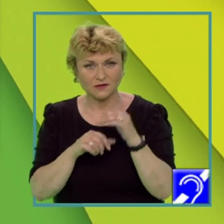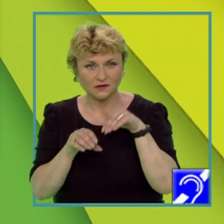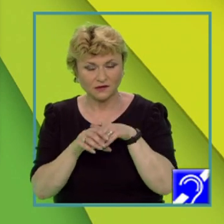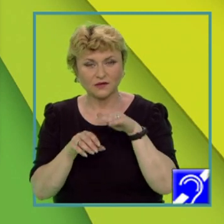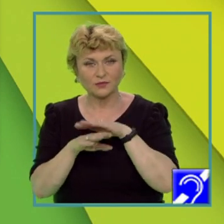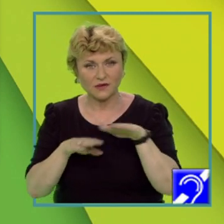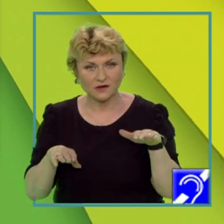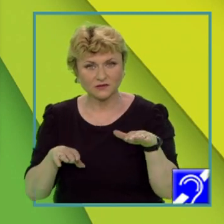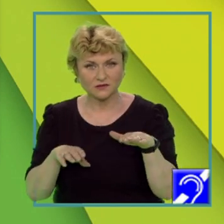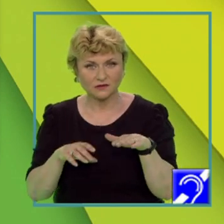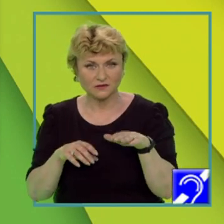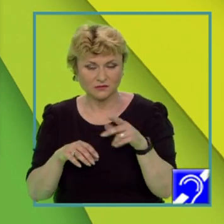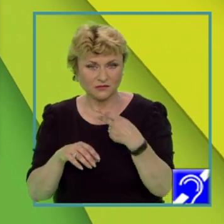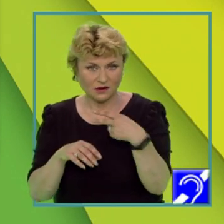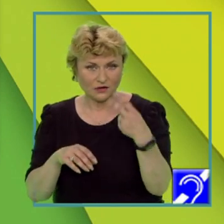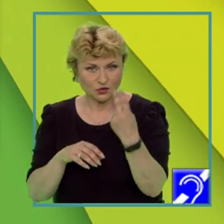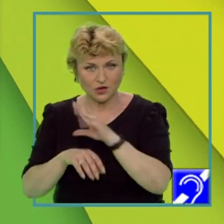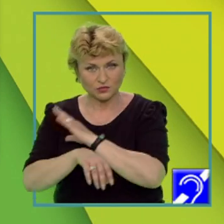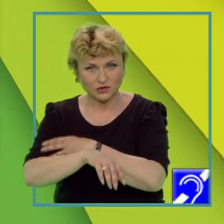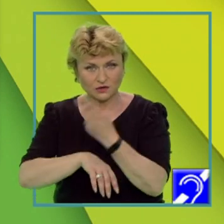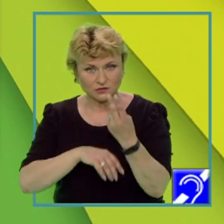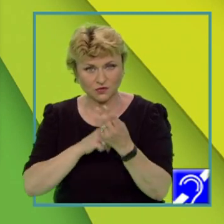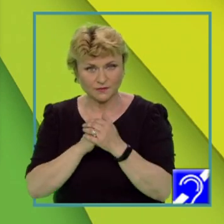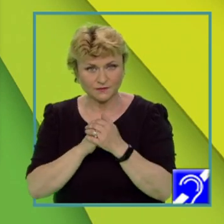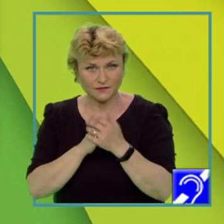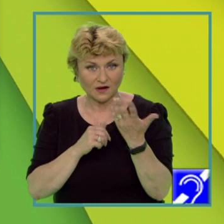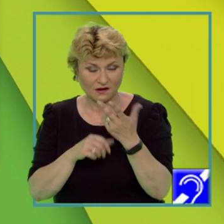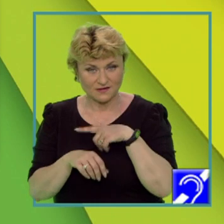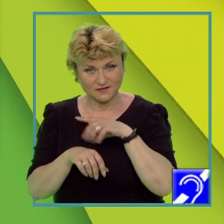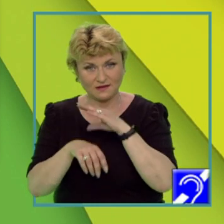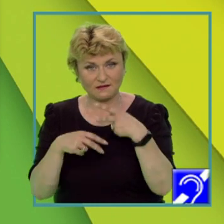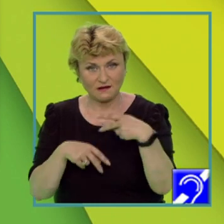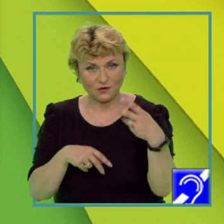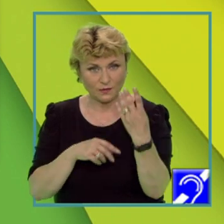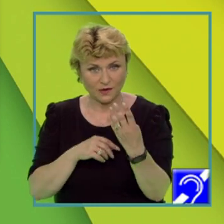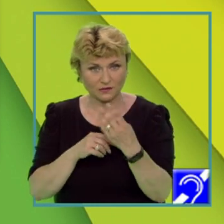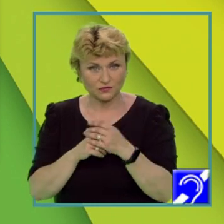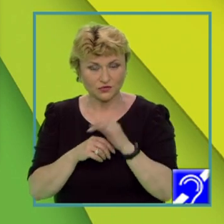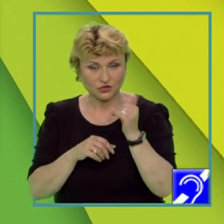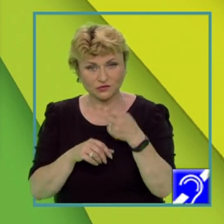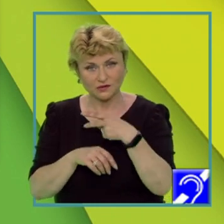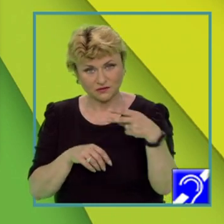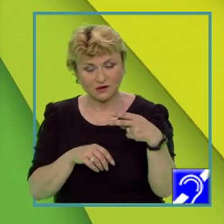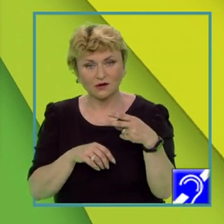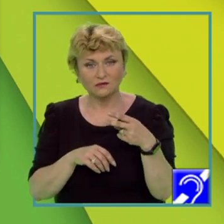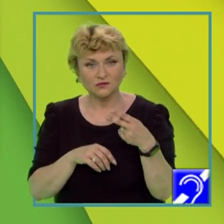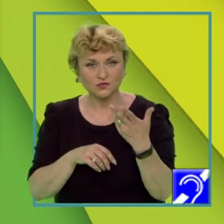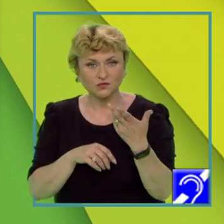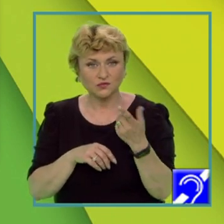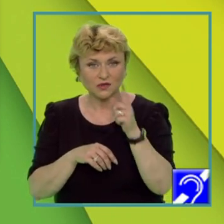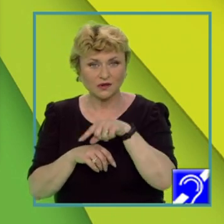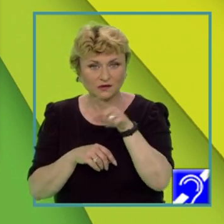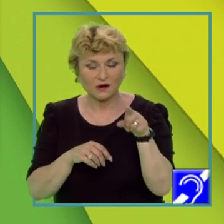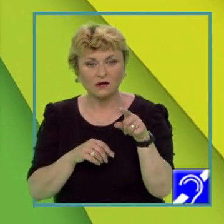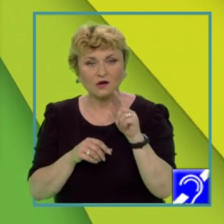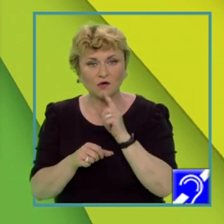din nou este egal cu 2 la a doua Care este egal cu patru și este egal cu radical de ordin 3 din 4 ori radical de ordin